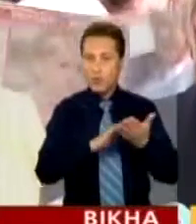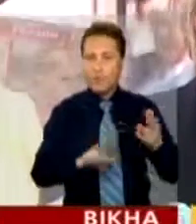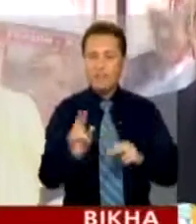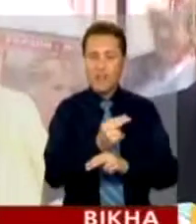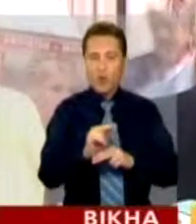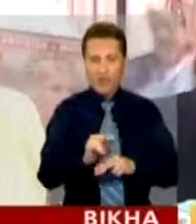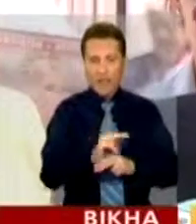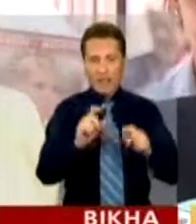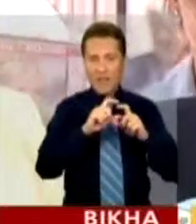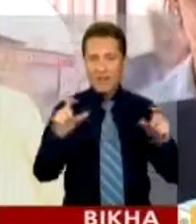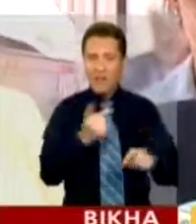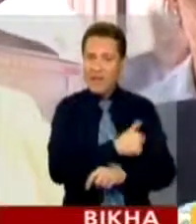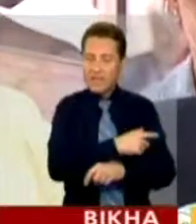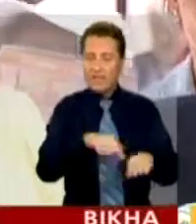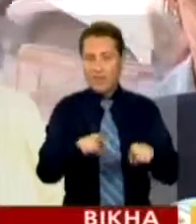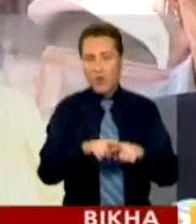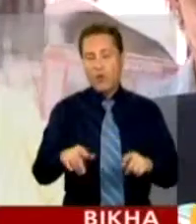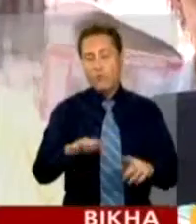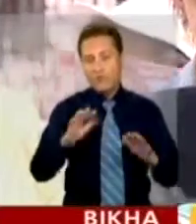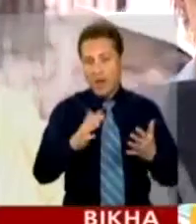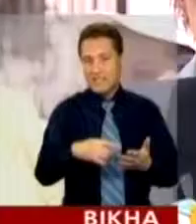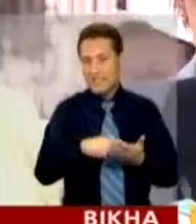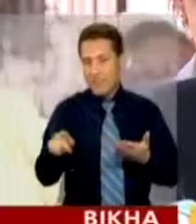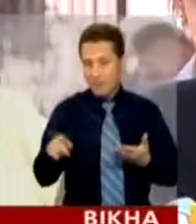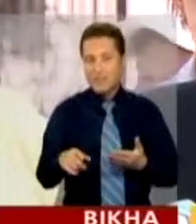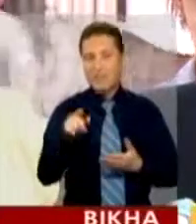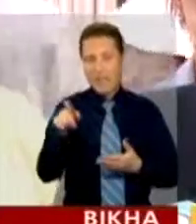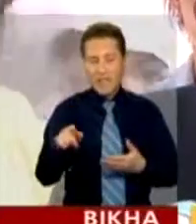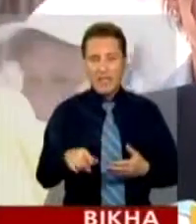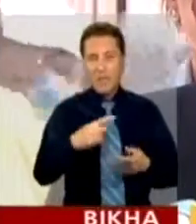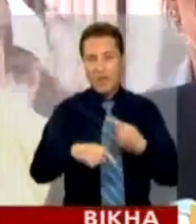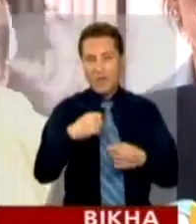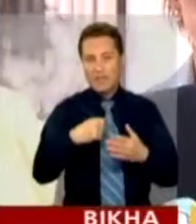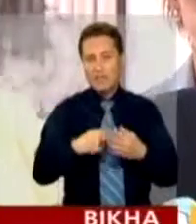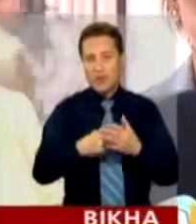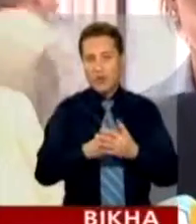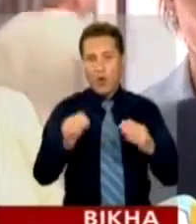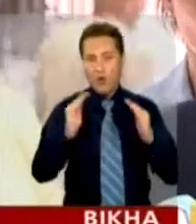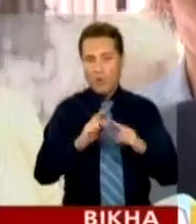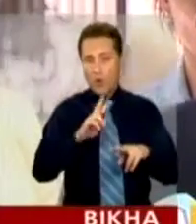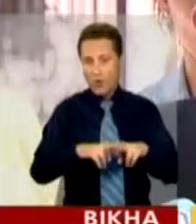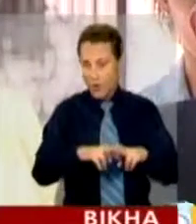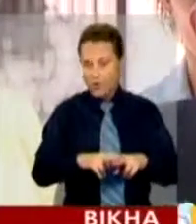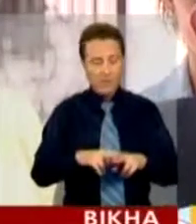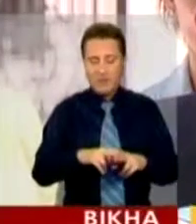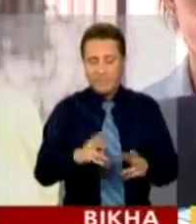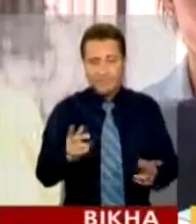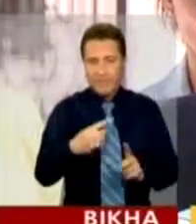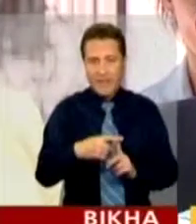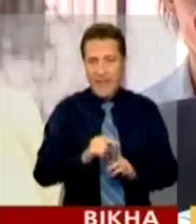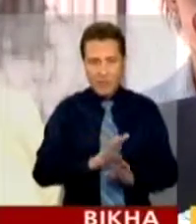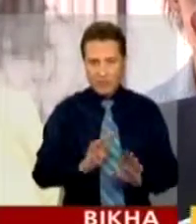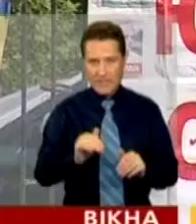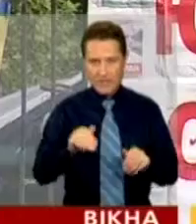у клініці, і в такому разі виписка пані Тимошенко та її повернення назад до колонії аж ніяк не було б позитивним